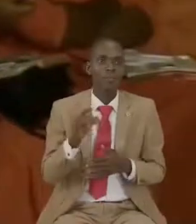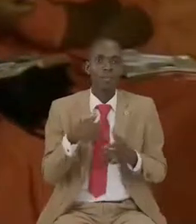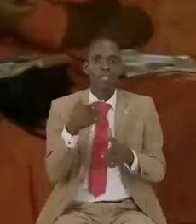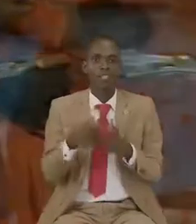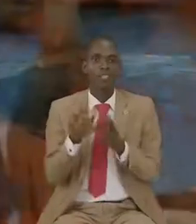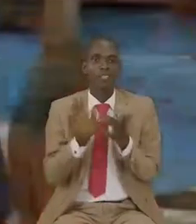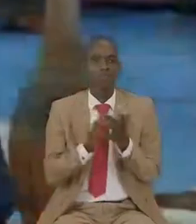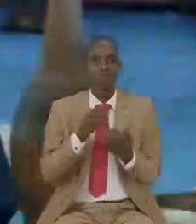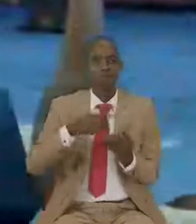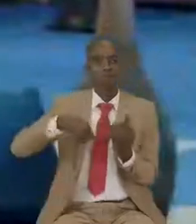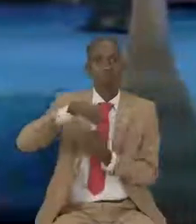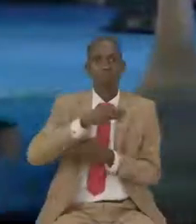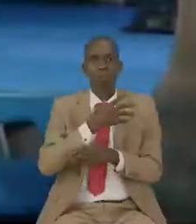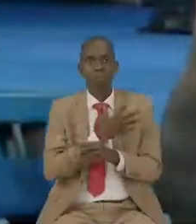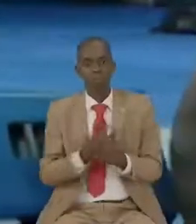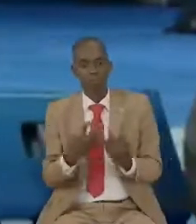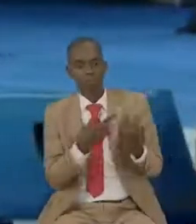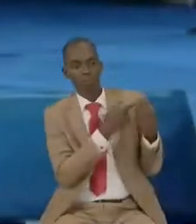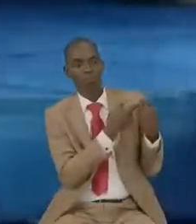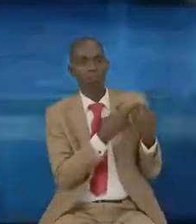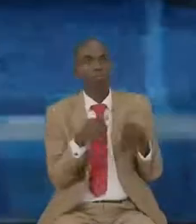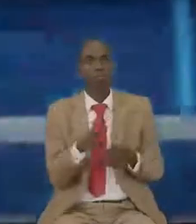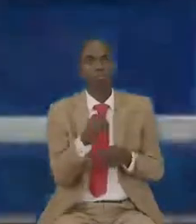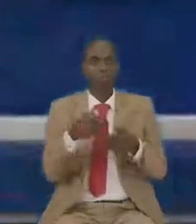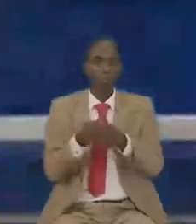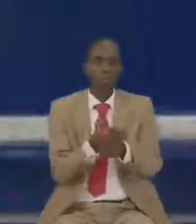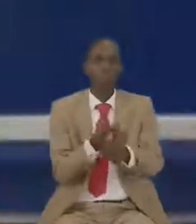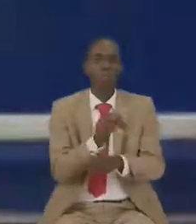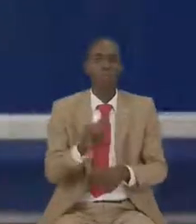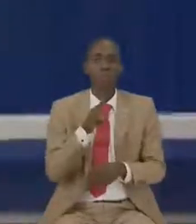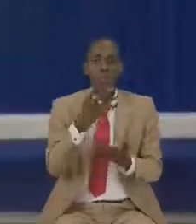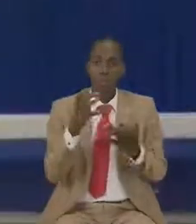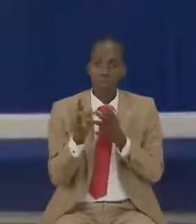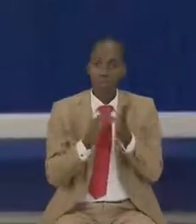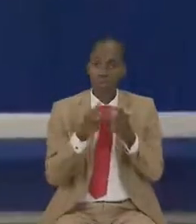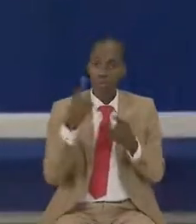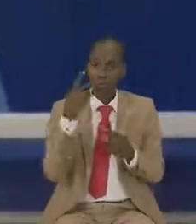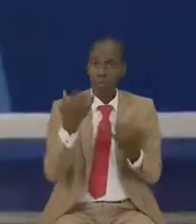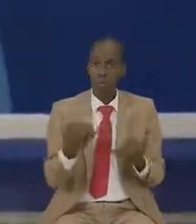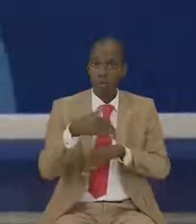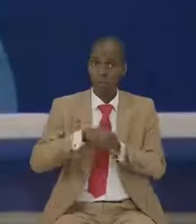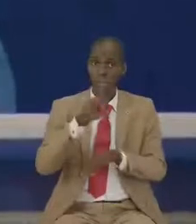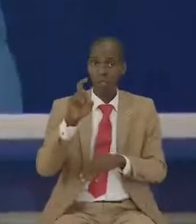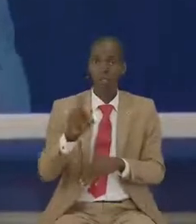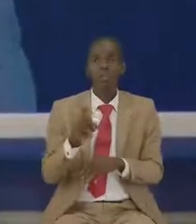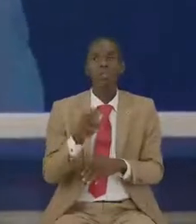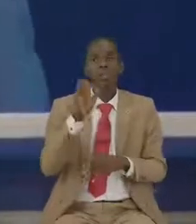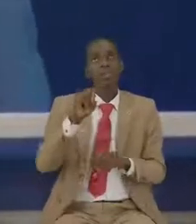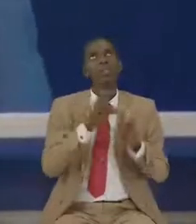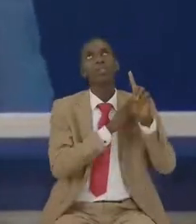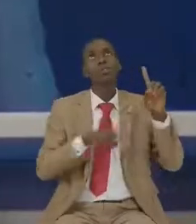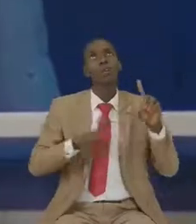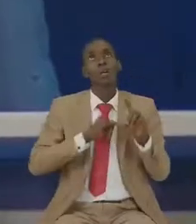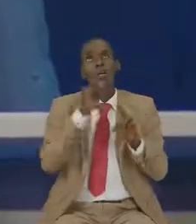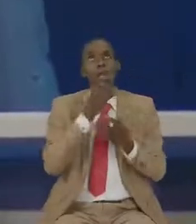Jésus se retourna et voyant qu'il le suivait. Christ veut vous voir le suivre. Que